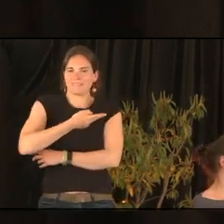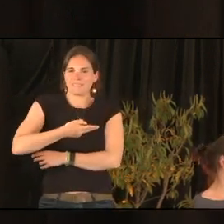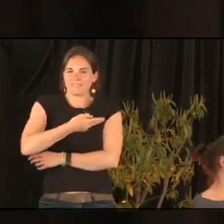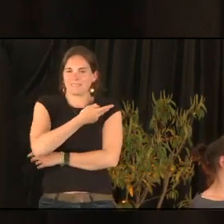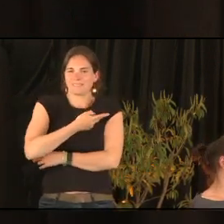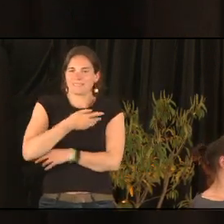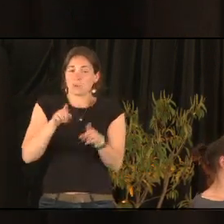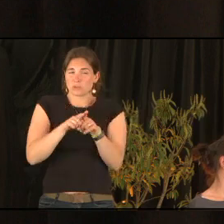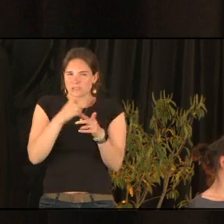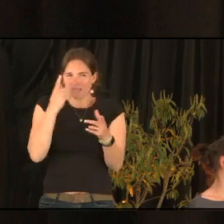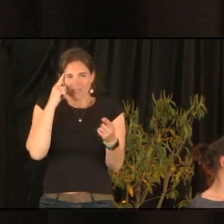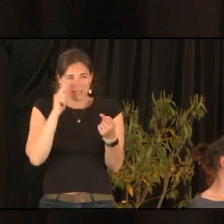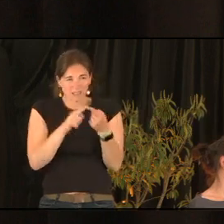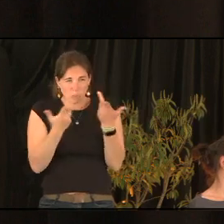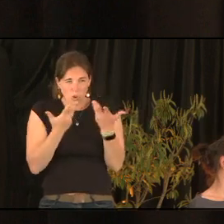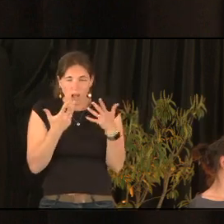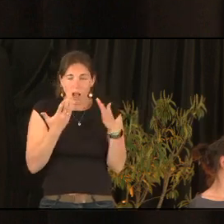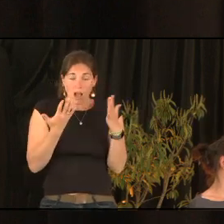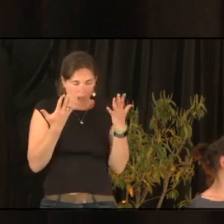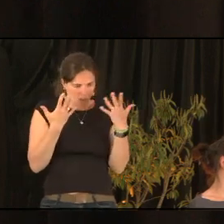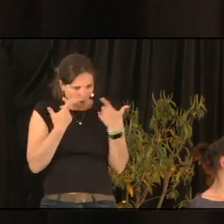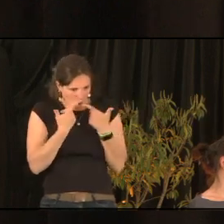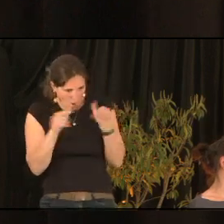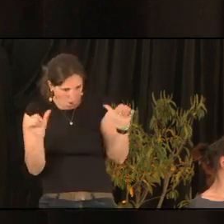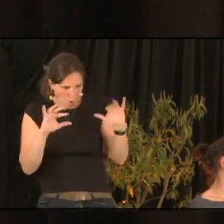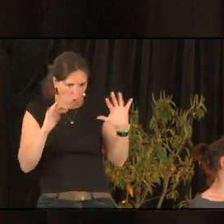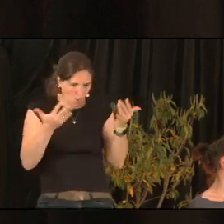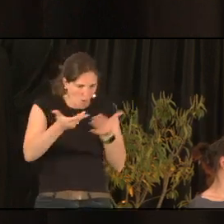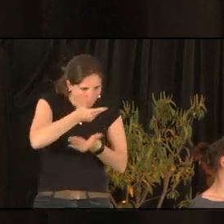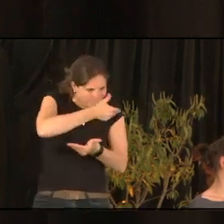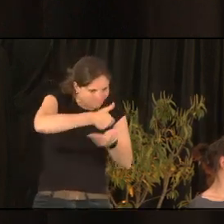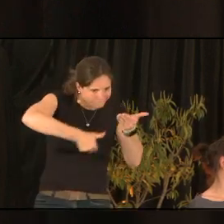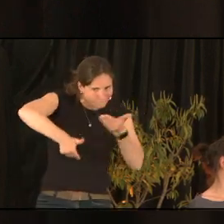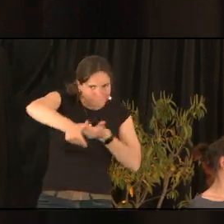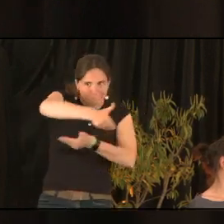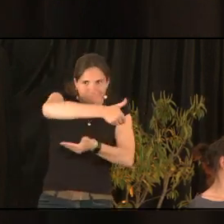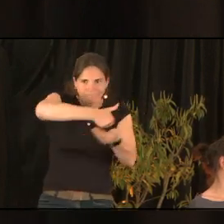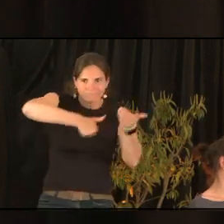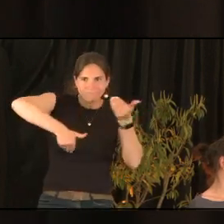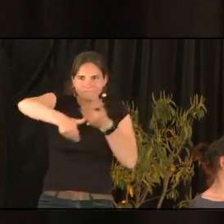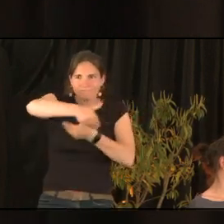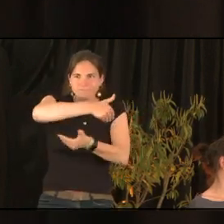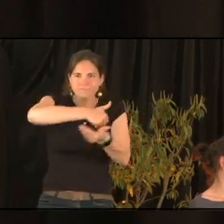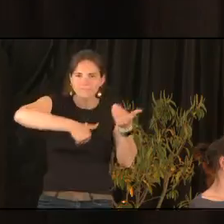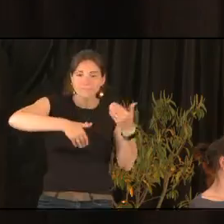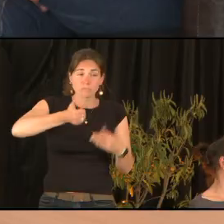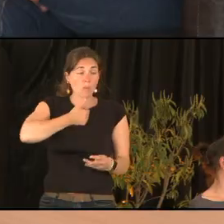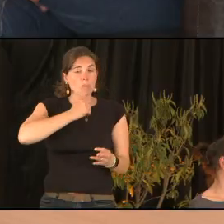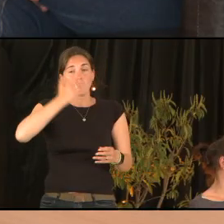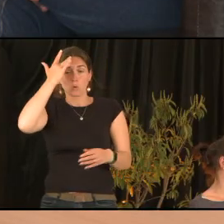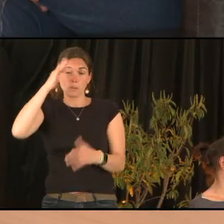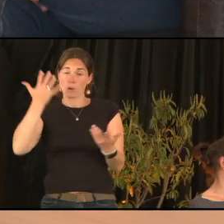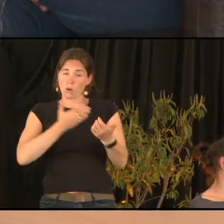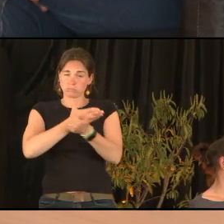chose, c'était trouver la langue qui allait pouvoir dire et explorer ces deux territoires qui me sont inconnus, qui